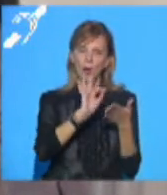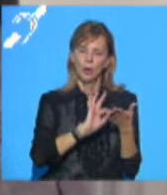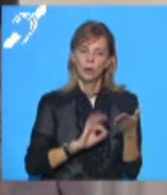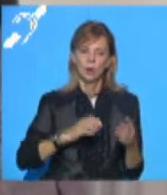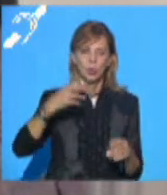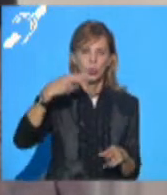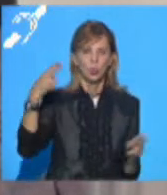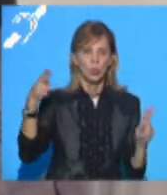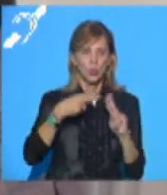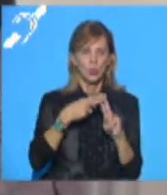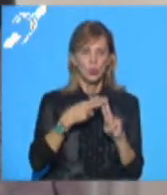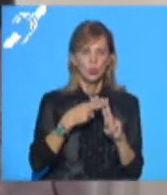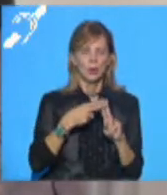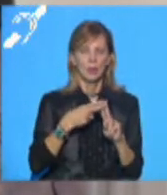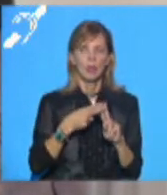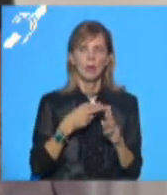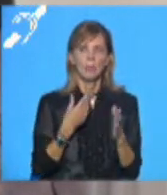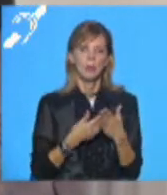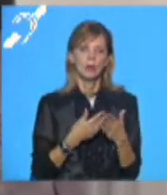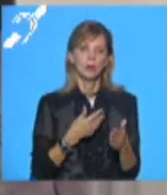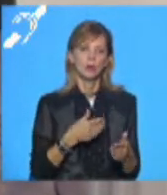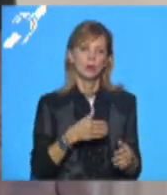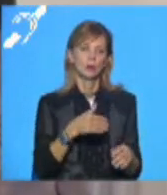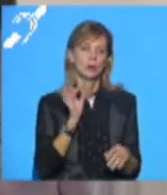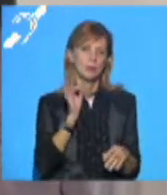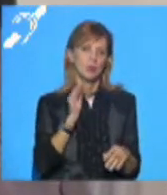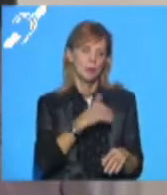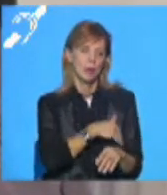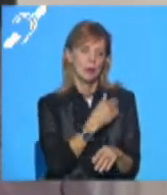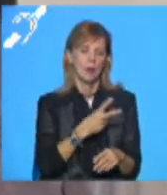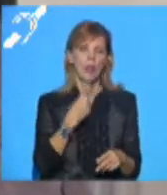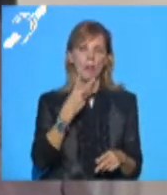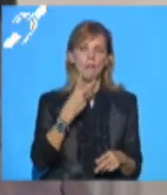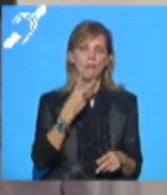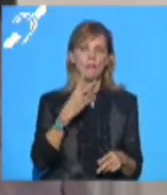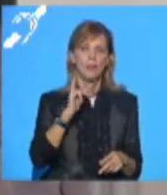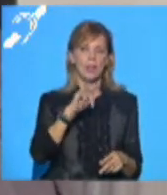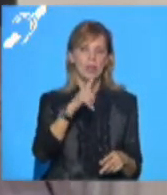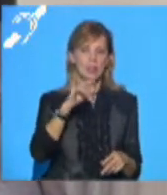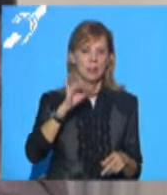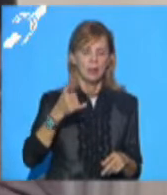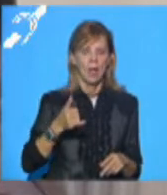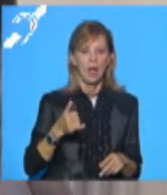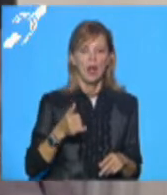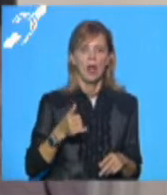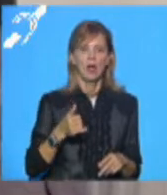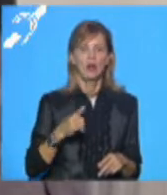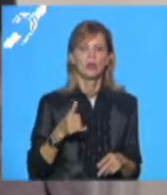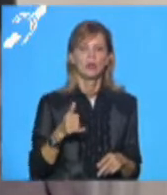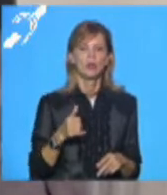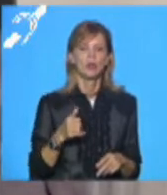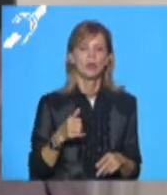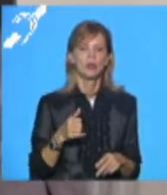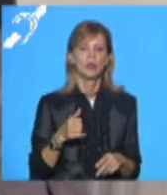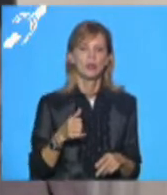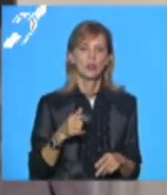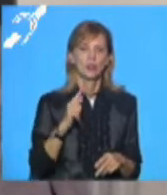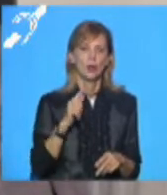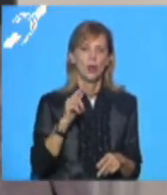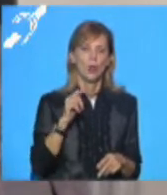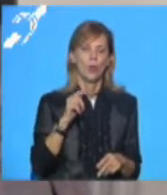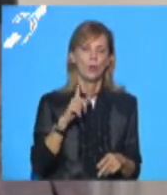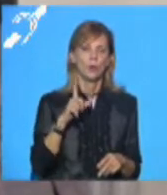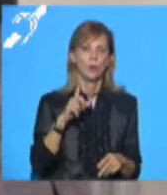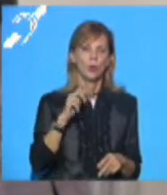cunoscute și incluse în programă, Vizita, de exemplu, domnul Goie, și binecunoscută scenă cu profesori